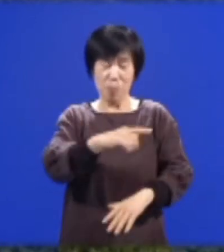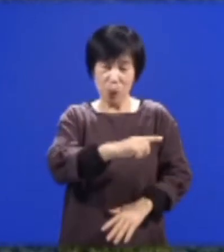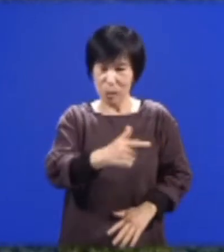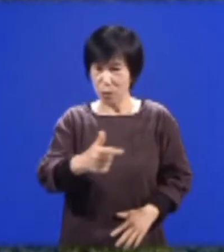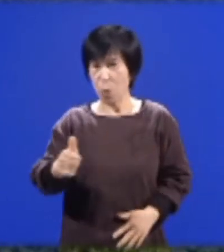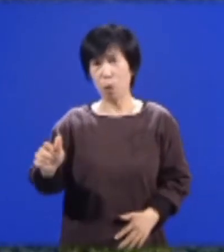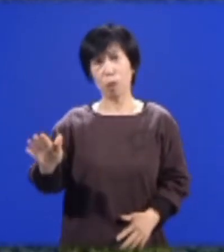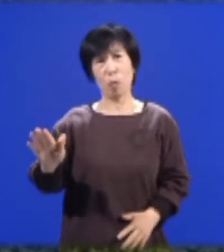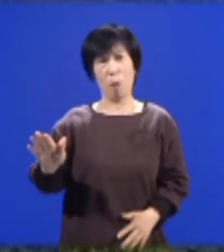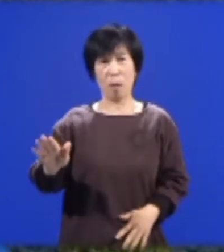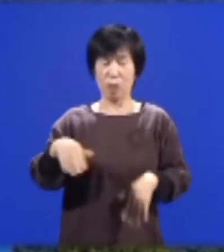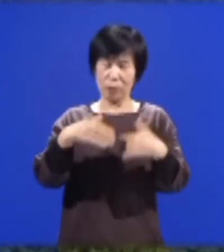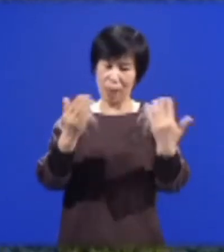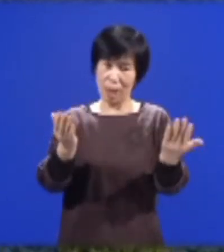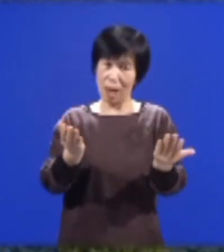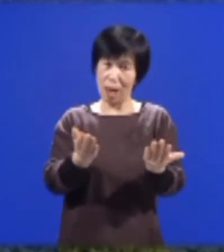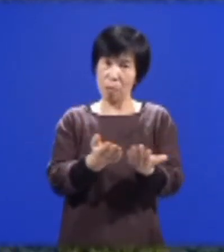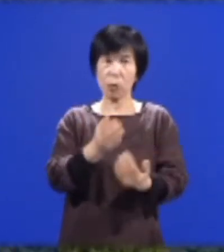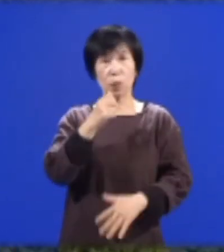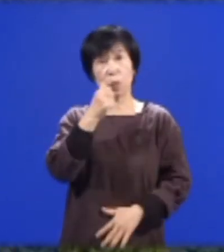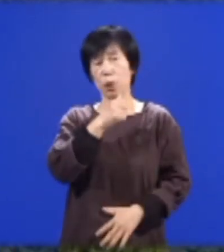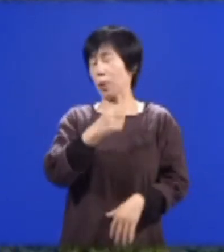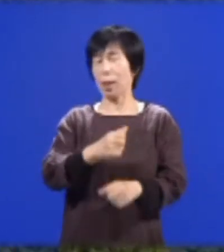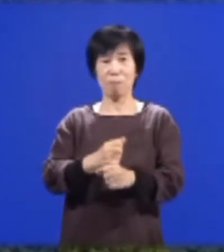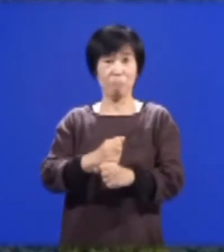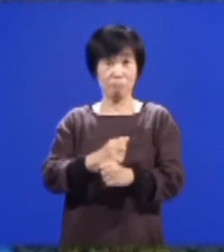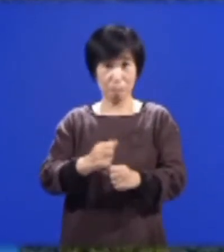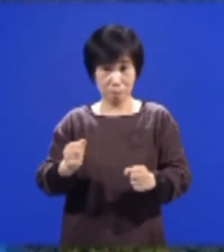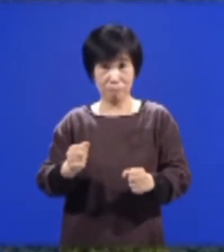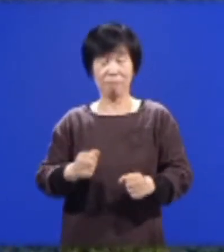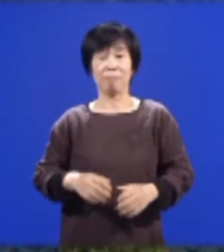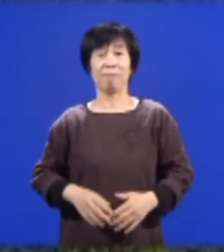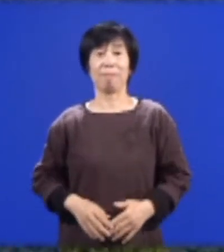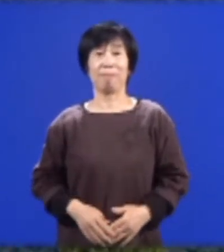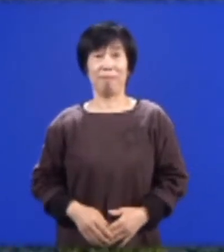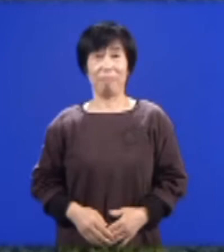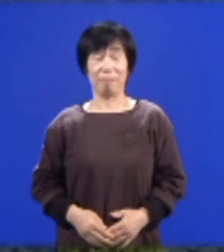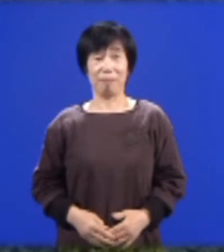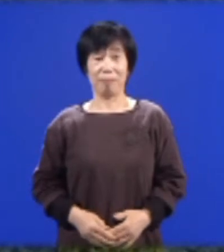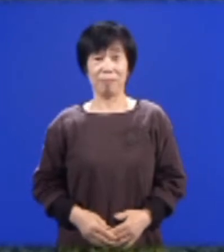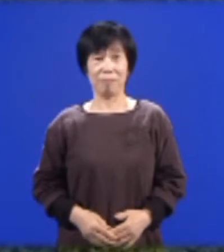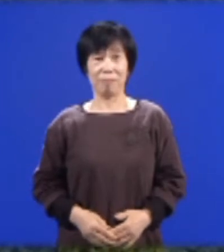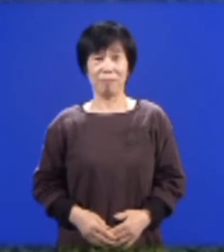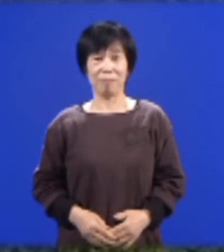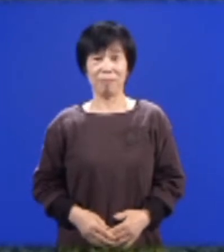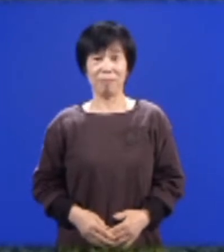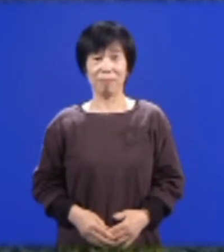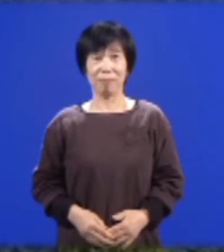げて紹介できないくらい盛りだくさんなんですよ。すごいでしょう。